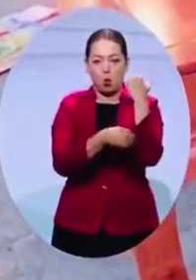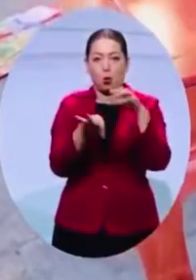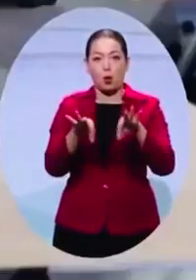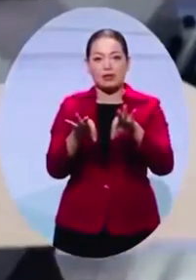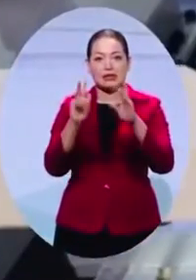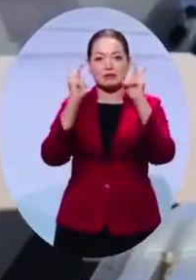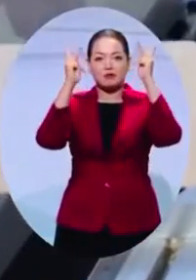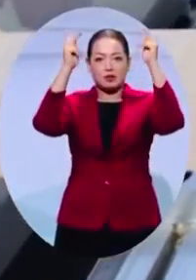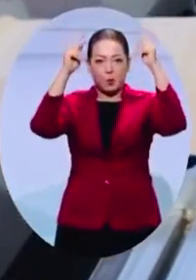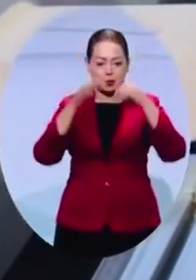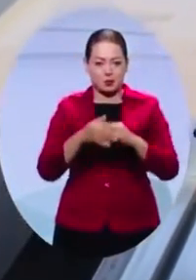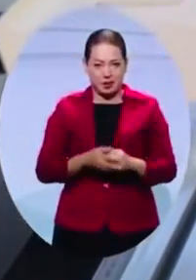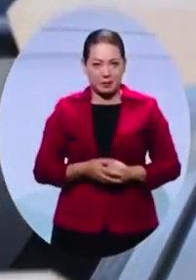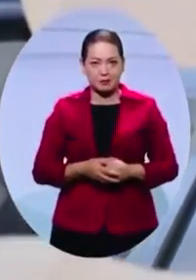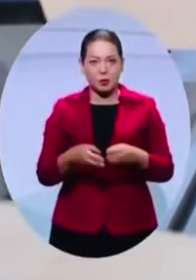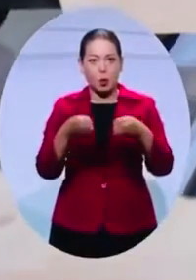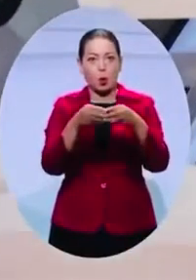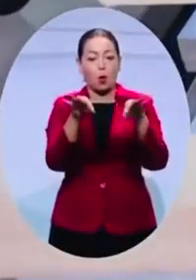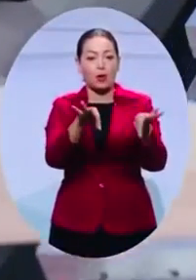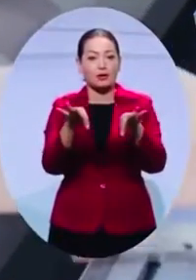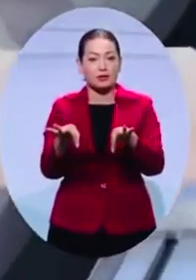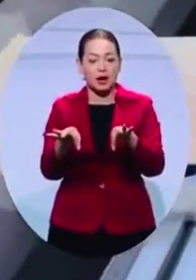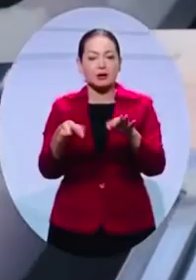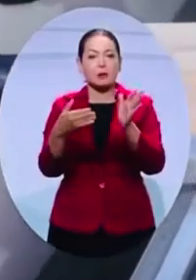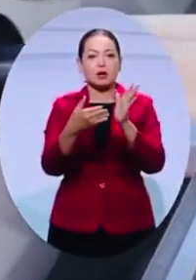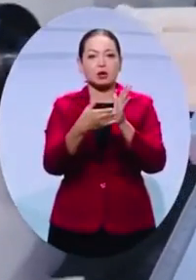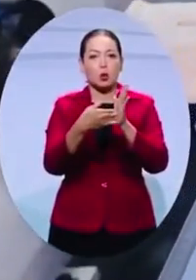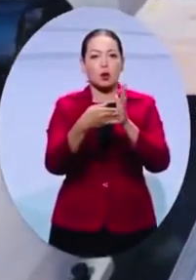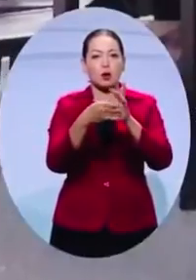của cả nước nói chung. Hội chợ diễn ra từ nay cho đến hết ngày 11 tháng 1 năm 2020.